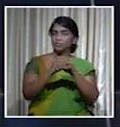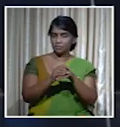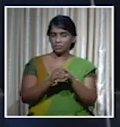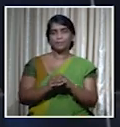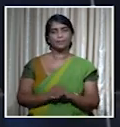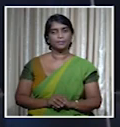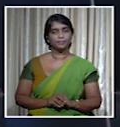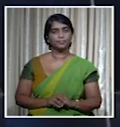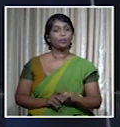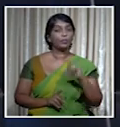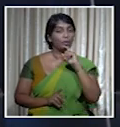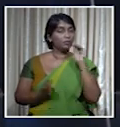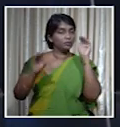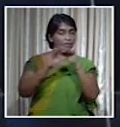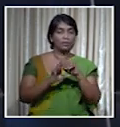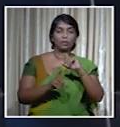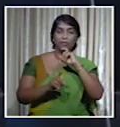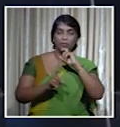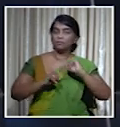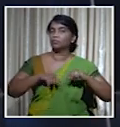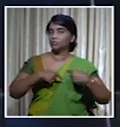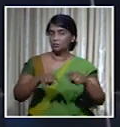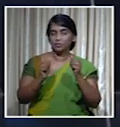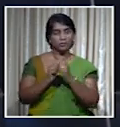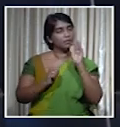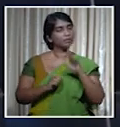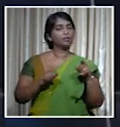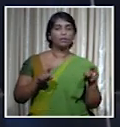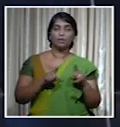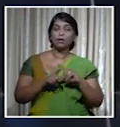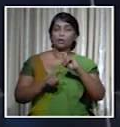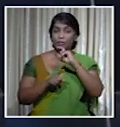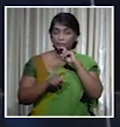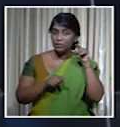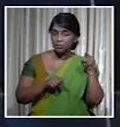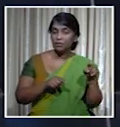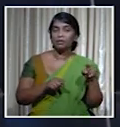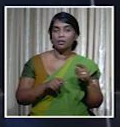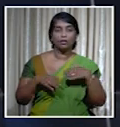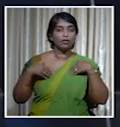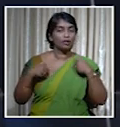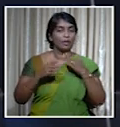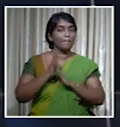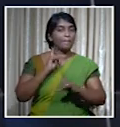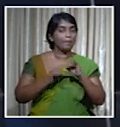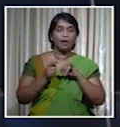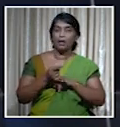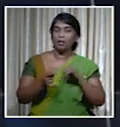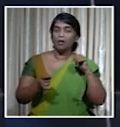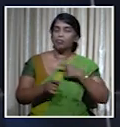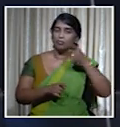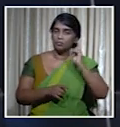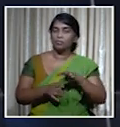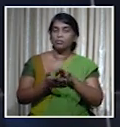යන්න වුණා. උසාවියට ගිහිල්ලා නඩුවක් ෆයිල් කරන්න වුණා. ඊට නඩුවේදී සෞඛ්‍ය අමාත්‍යාංශයේ ලේකම්වරයා එකඟ